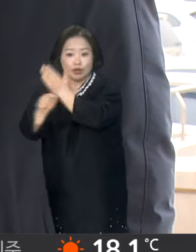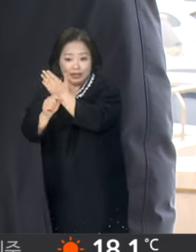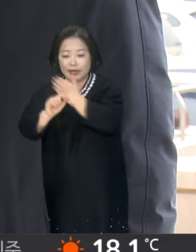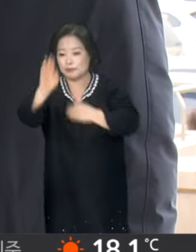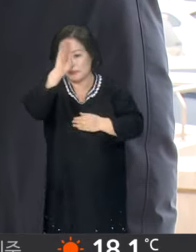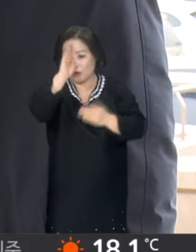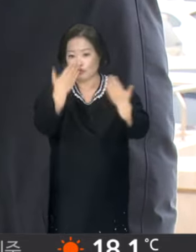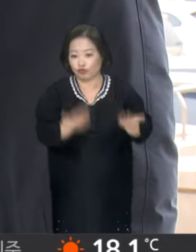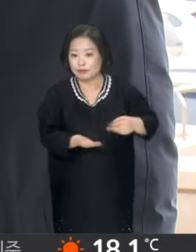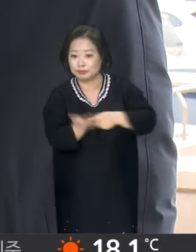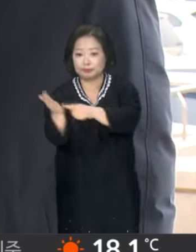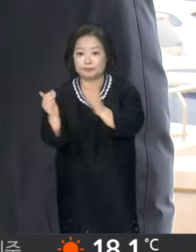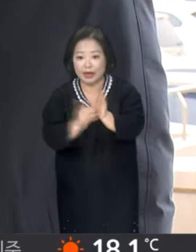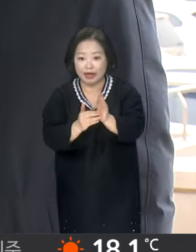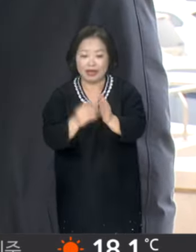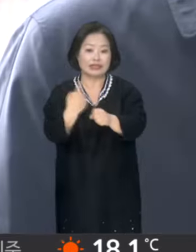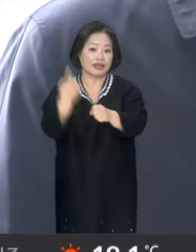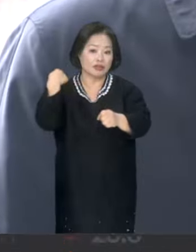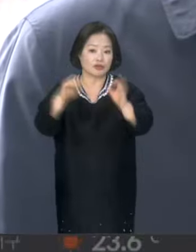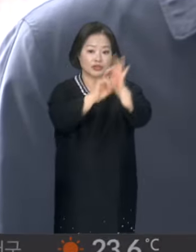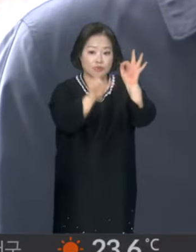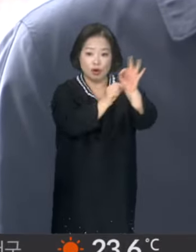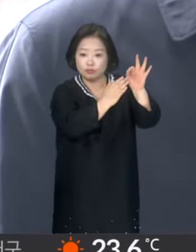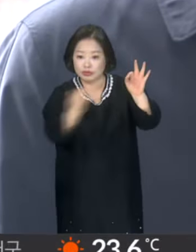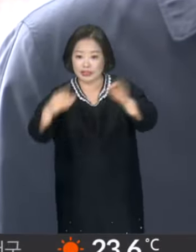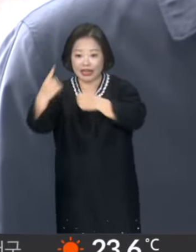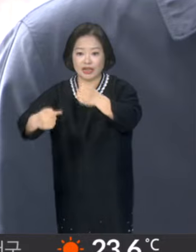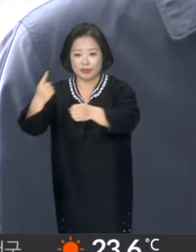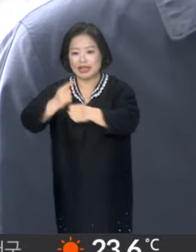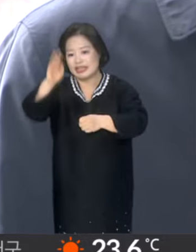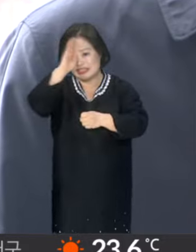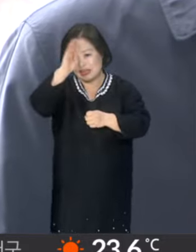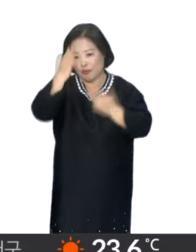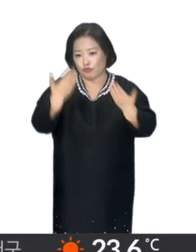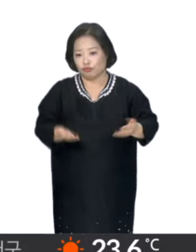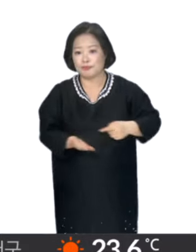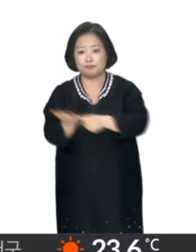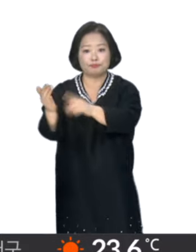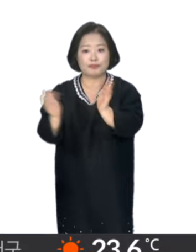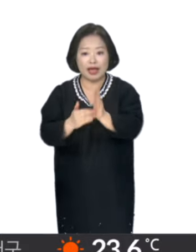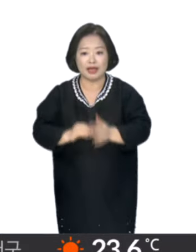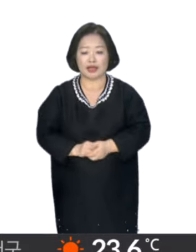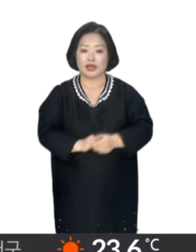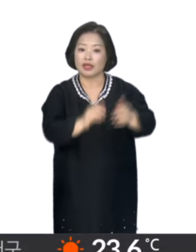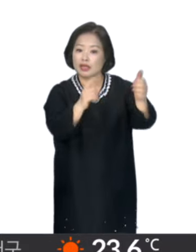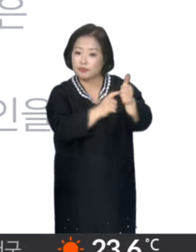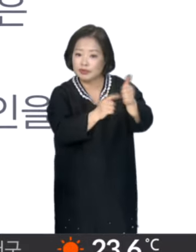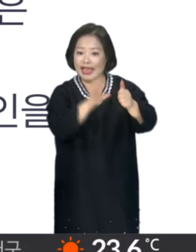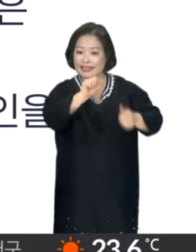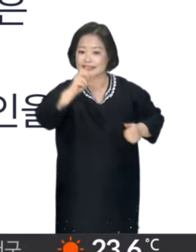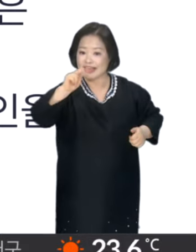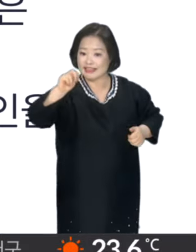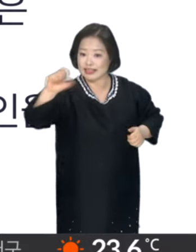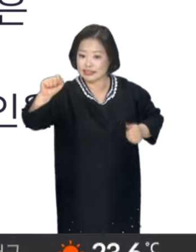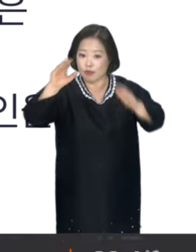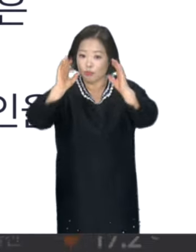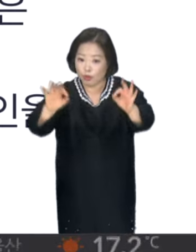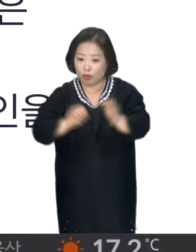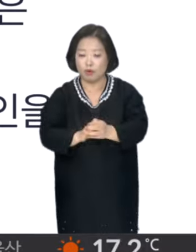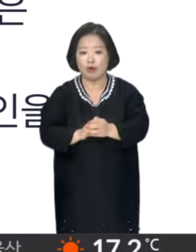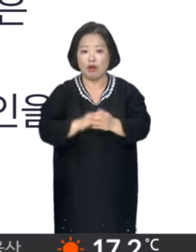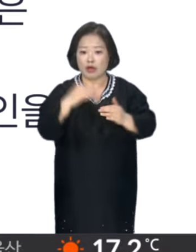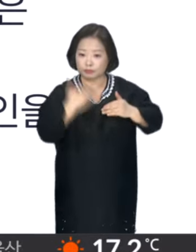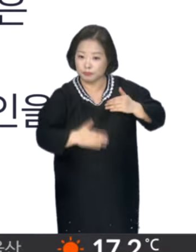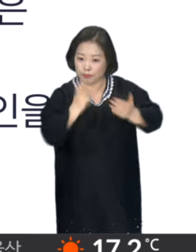병가를 사용하고 지난해 10월부터 1년간은 질병휴직을 썼습니다. 박 후보는 자신의 SNS를 통해